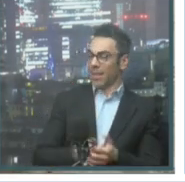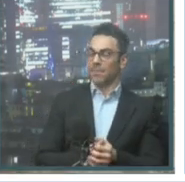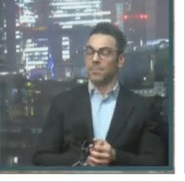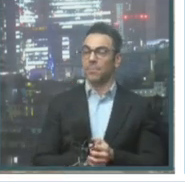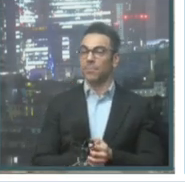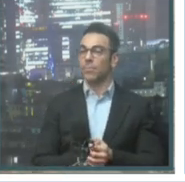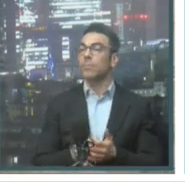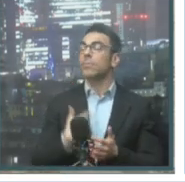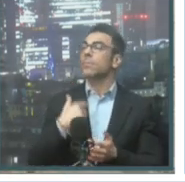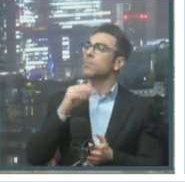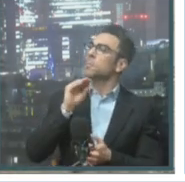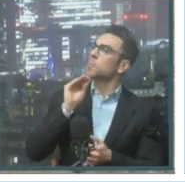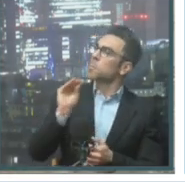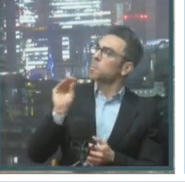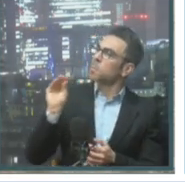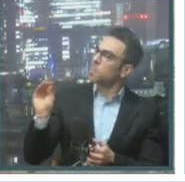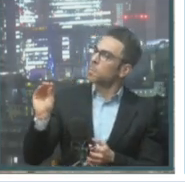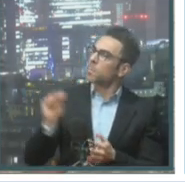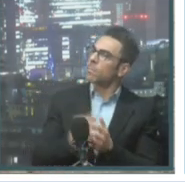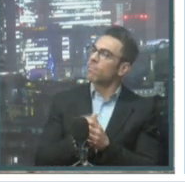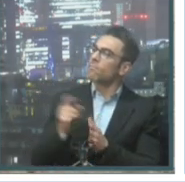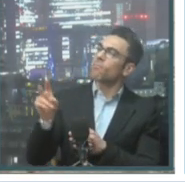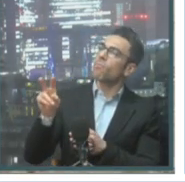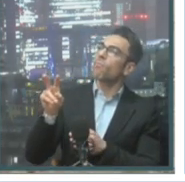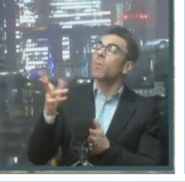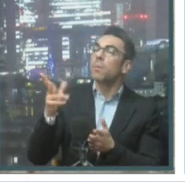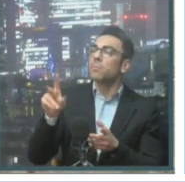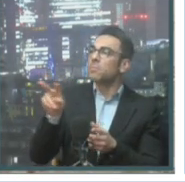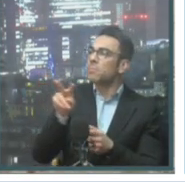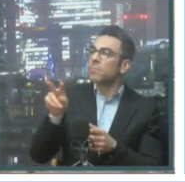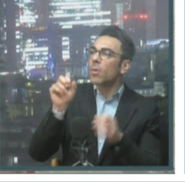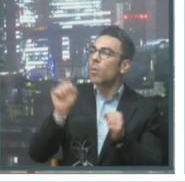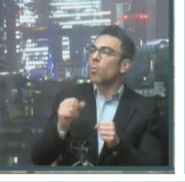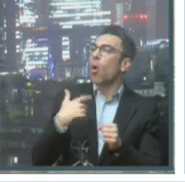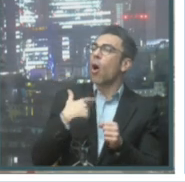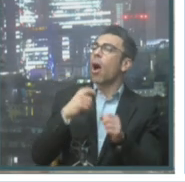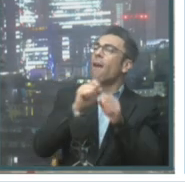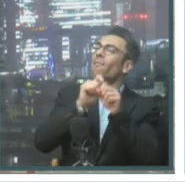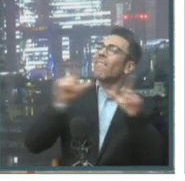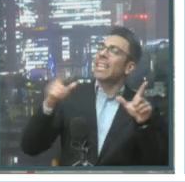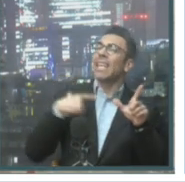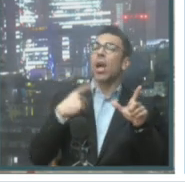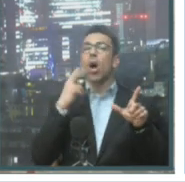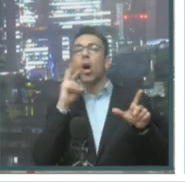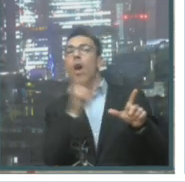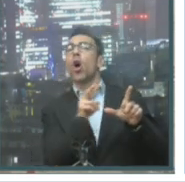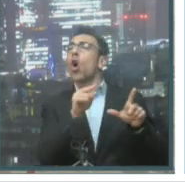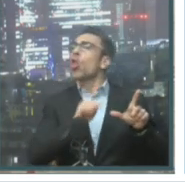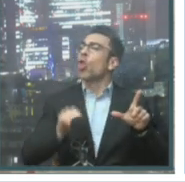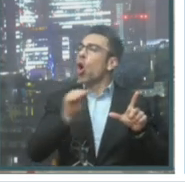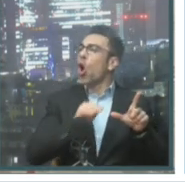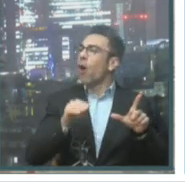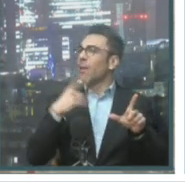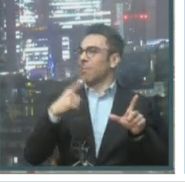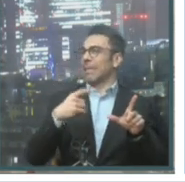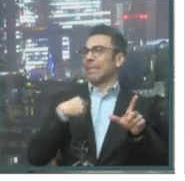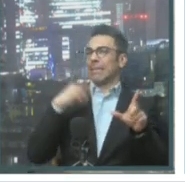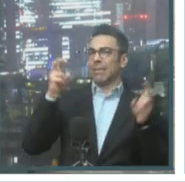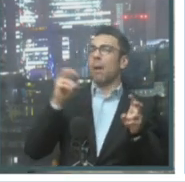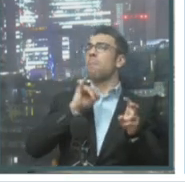vi chiedo di dirci dove possiamo per a vedere tutti i vari video di macchine so